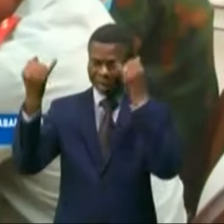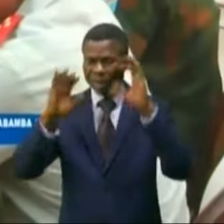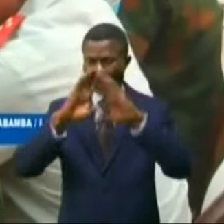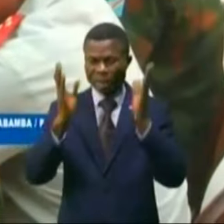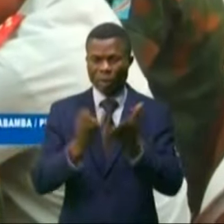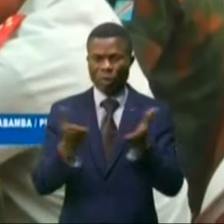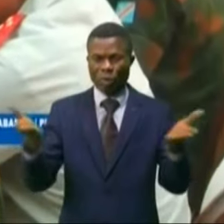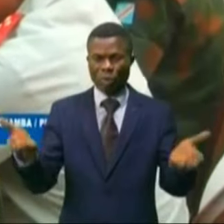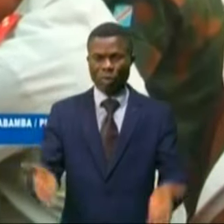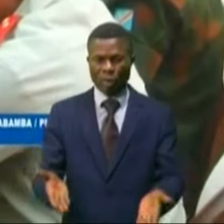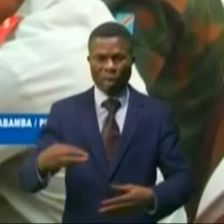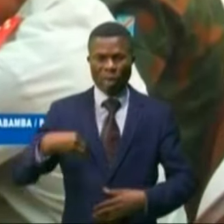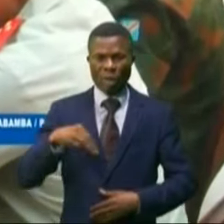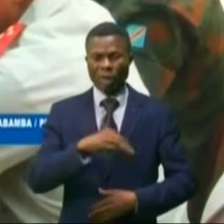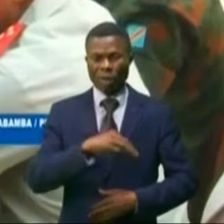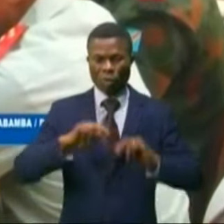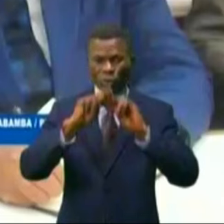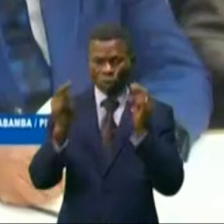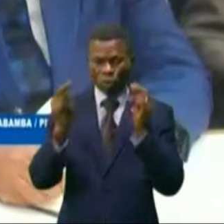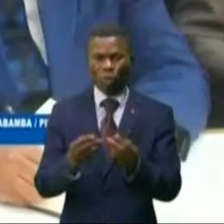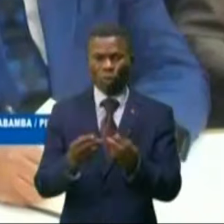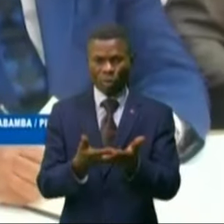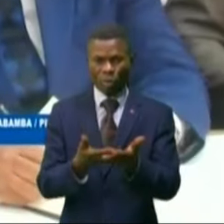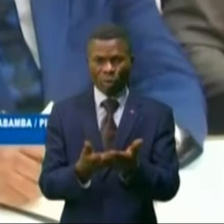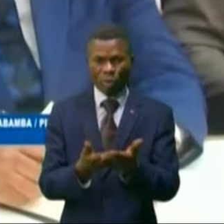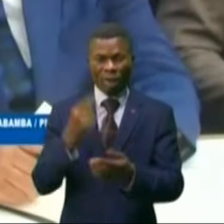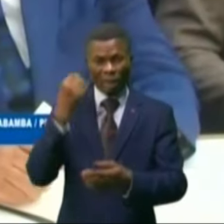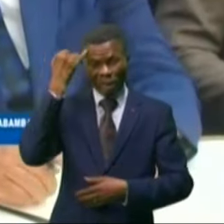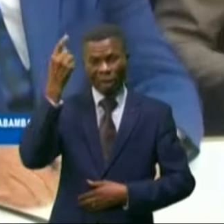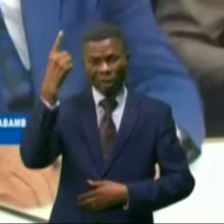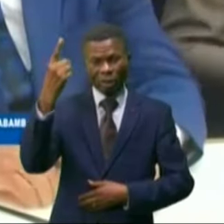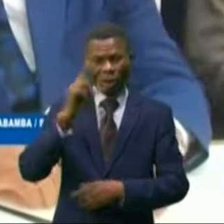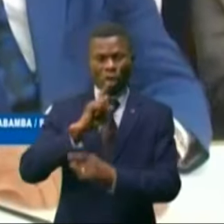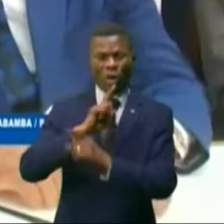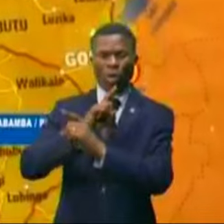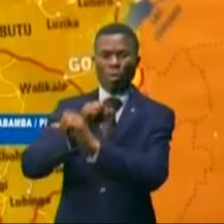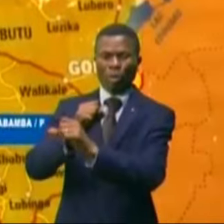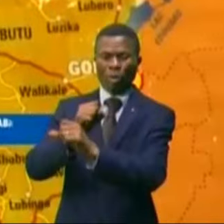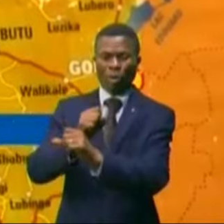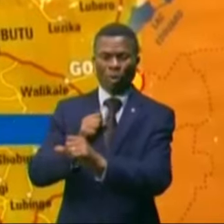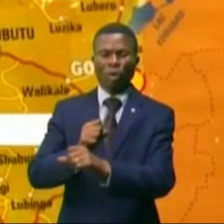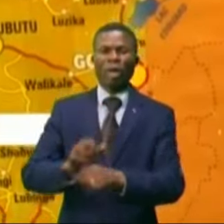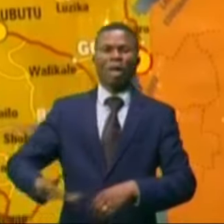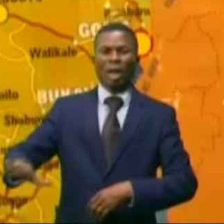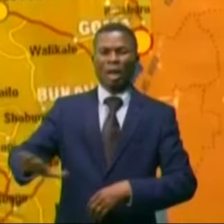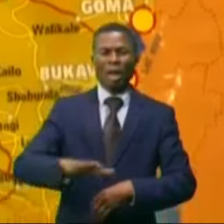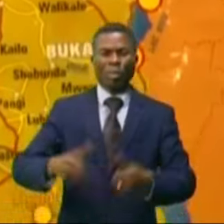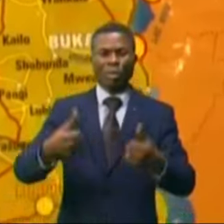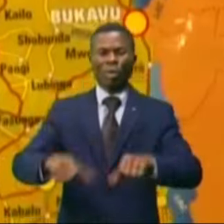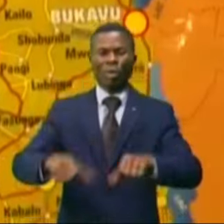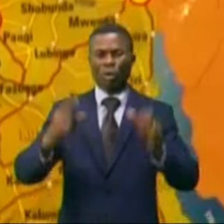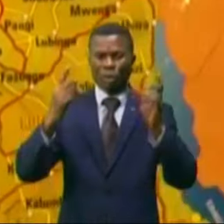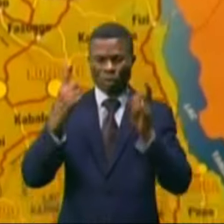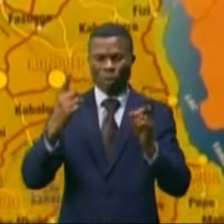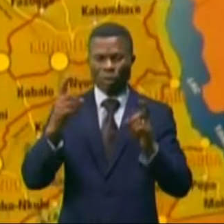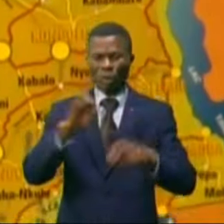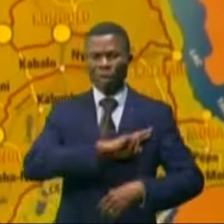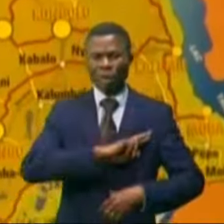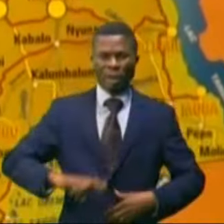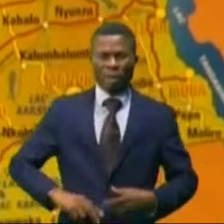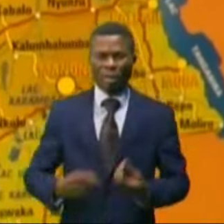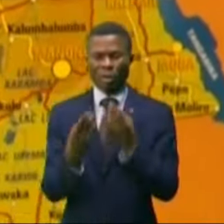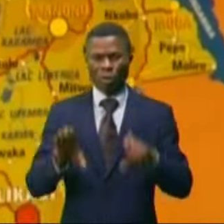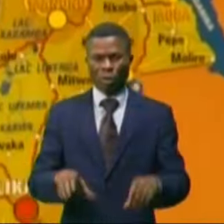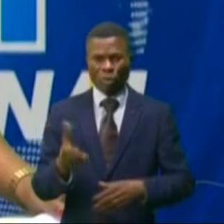participants membres de la task force dans le souci de préserver l'intégrité territoriale de la République démocratique du